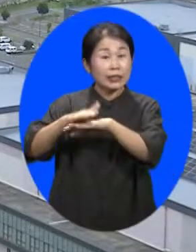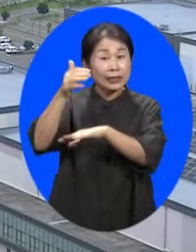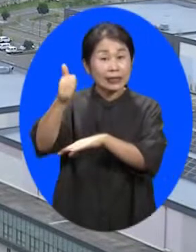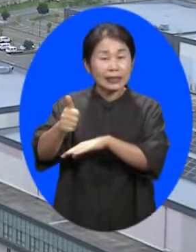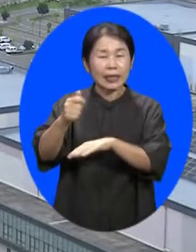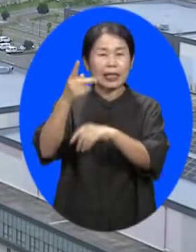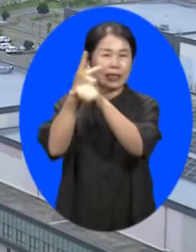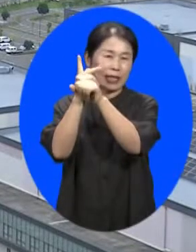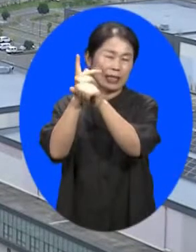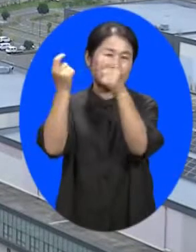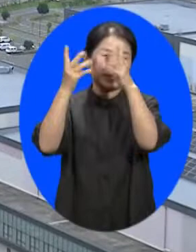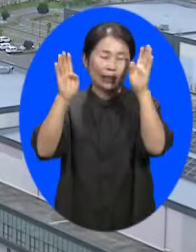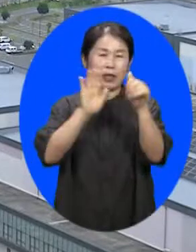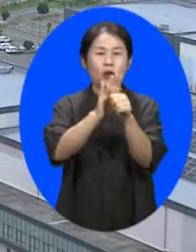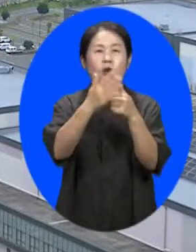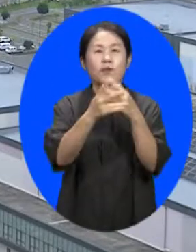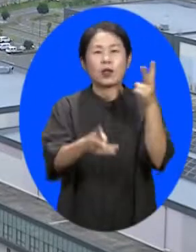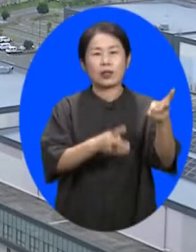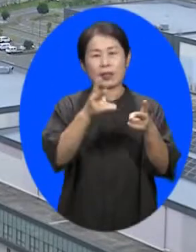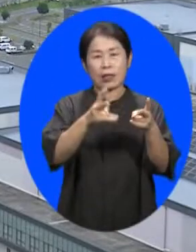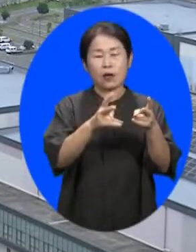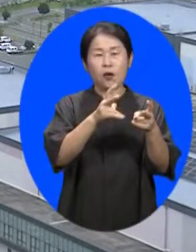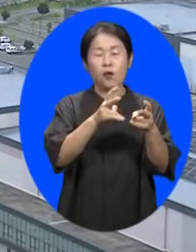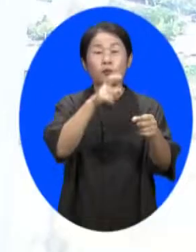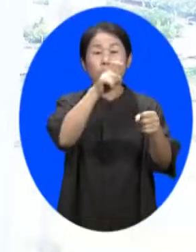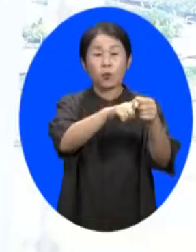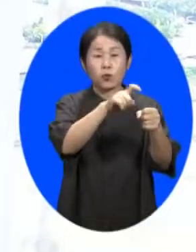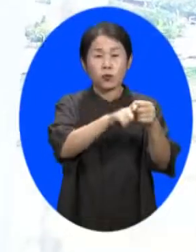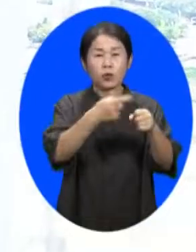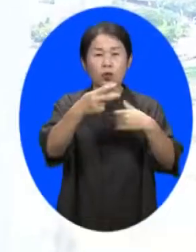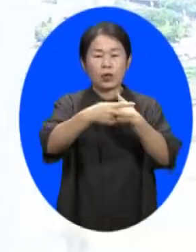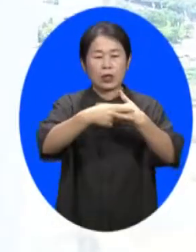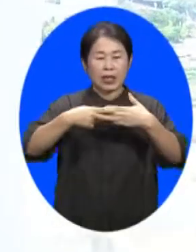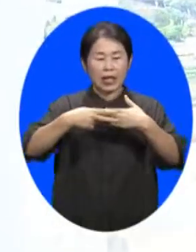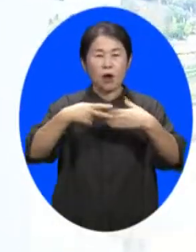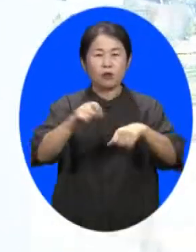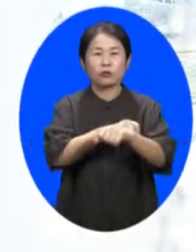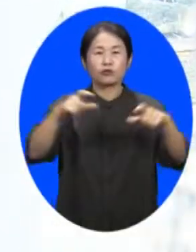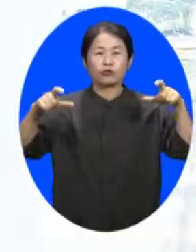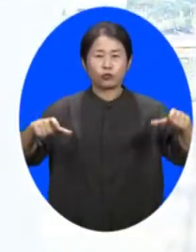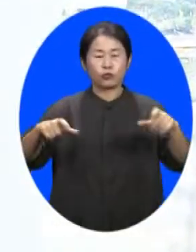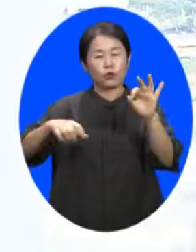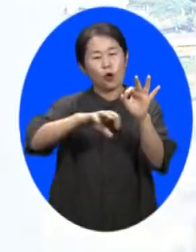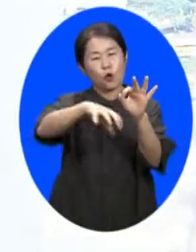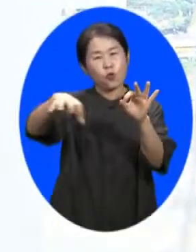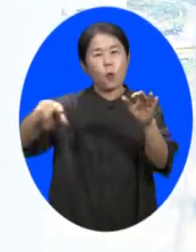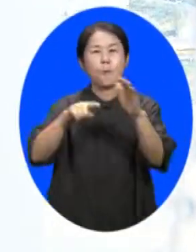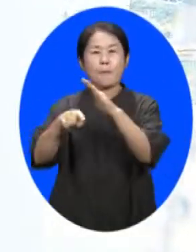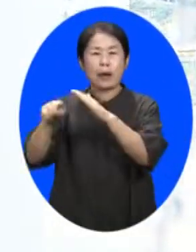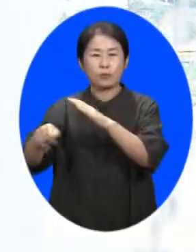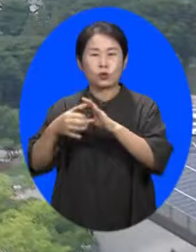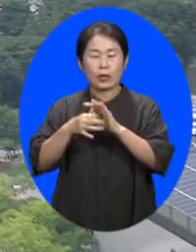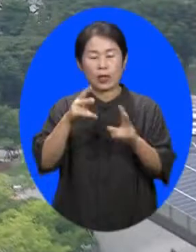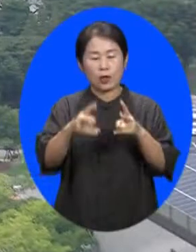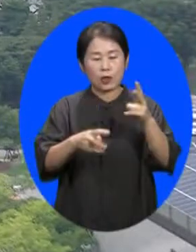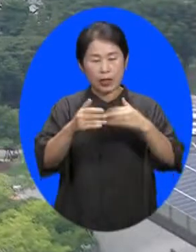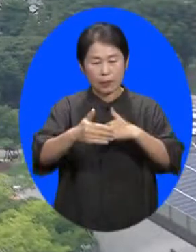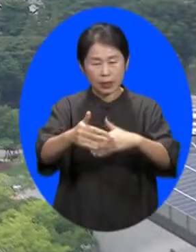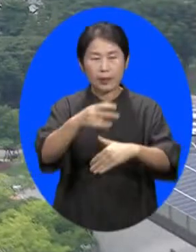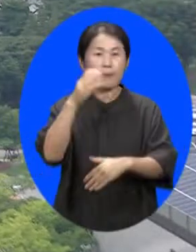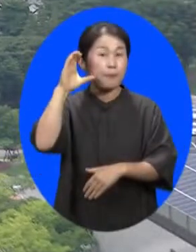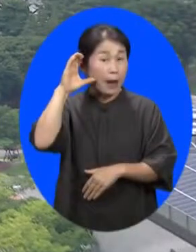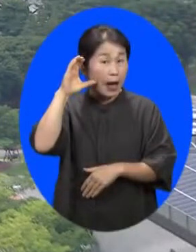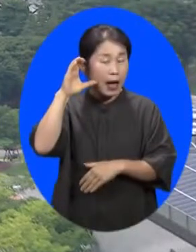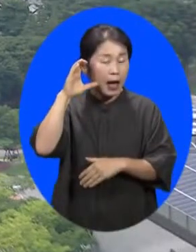이제 고대 전시장이 카이스트와 협력사업을 도모하기 위해 대덕특구 이런 현장 10개소 를 방문 해 관련 사업 진행